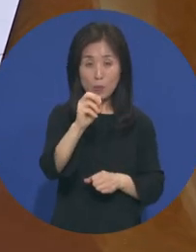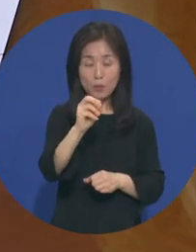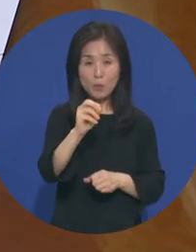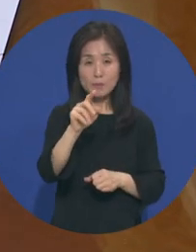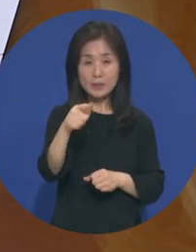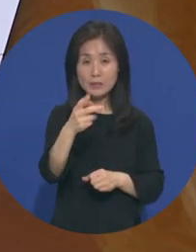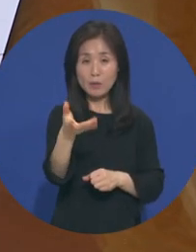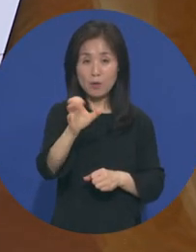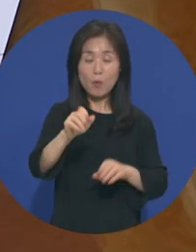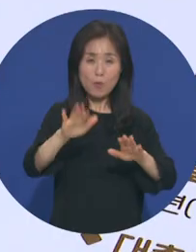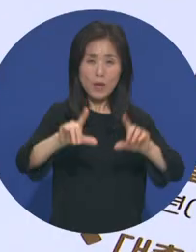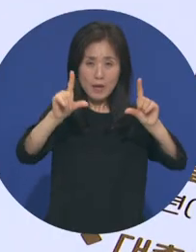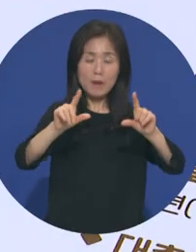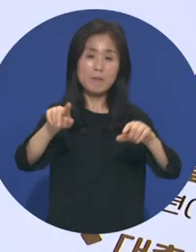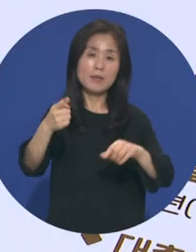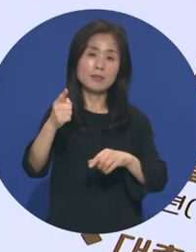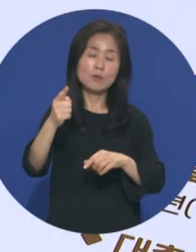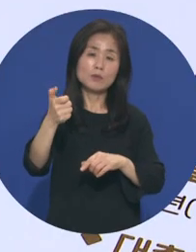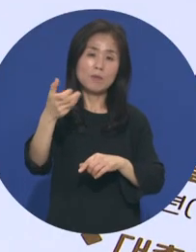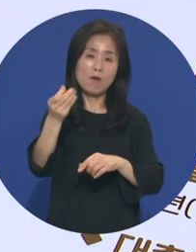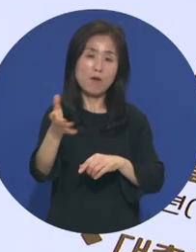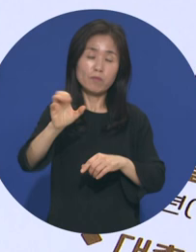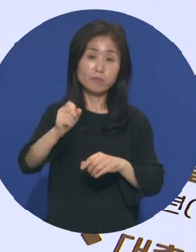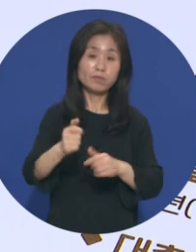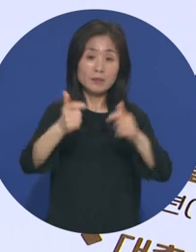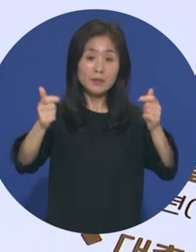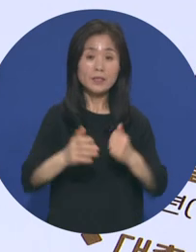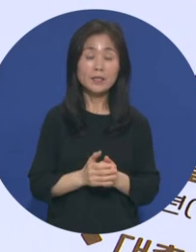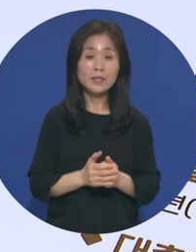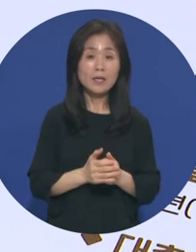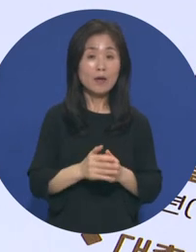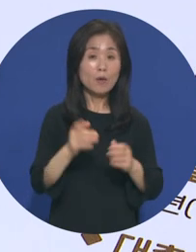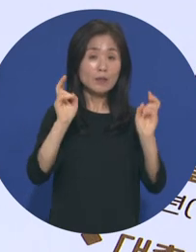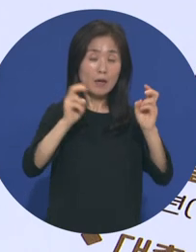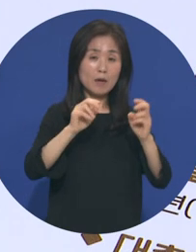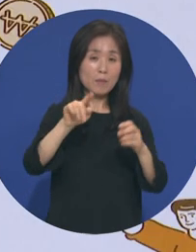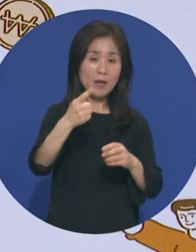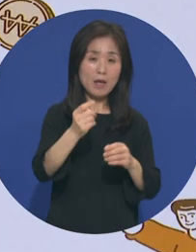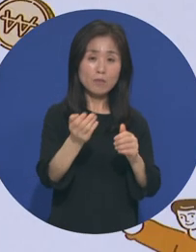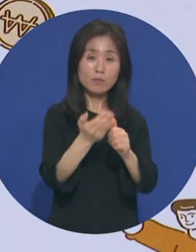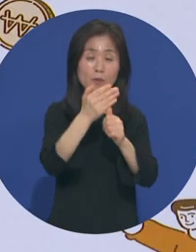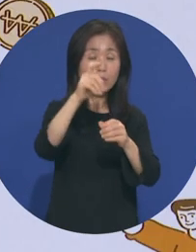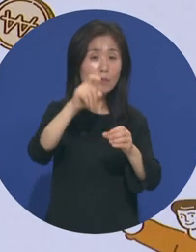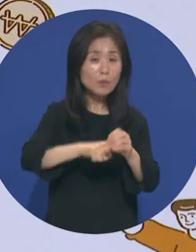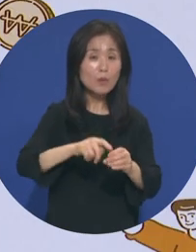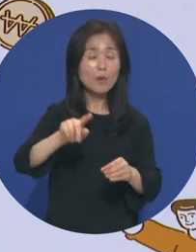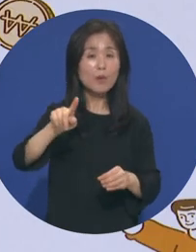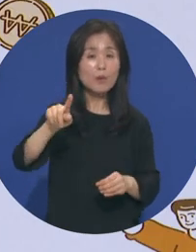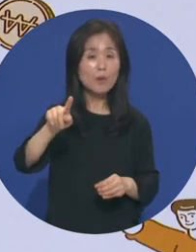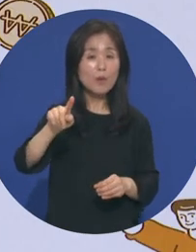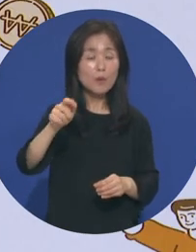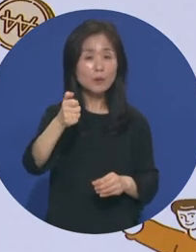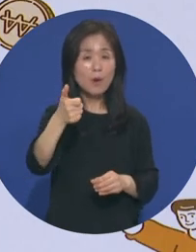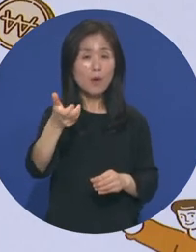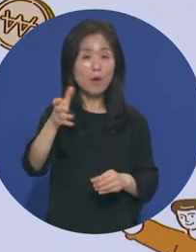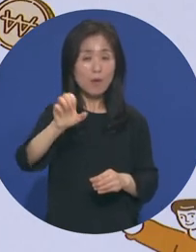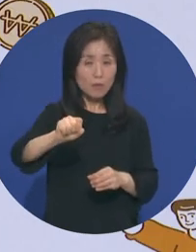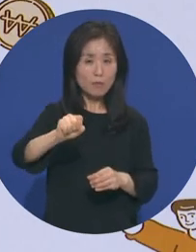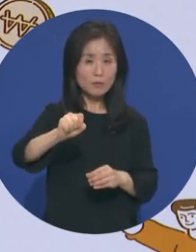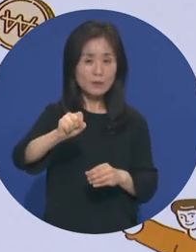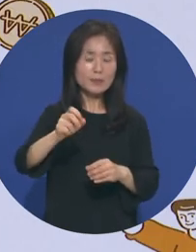늘렸습니다 2026년까지 임팩트 유니콘 100개를 육성하기 위해 총 550억 원 규모에 금융지원 사업에